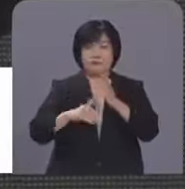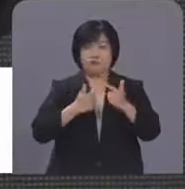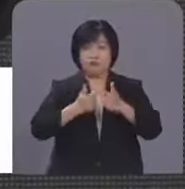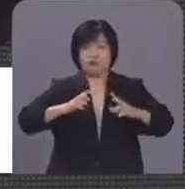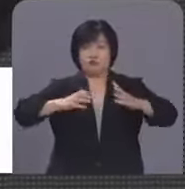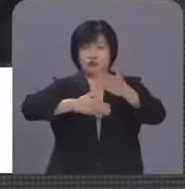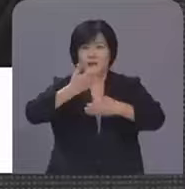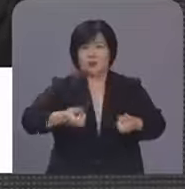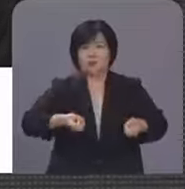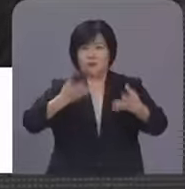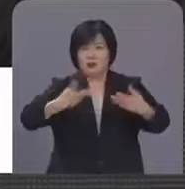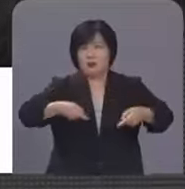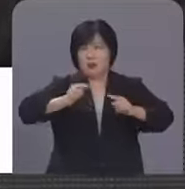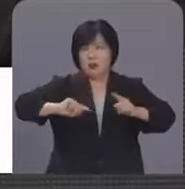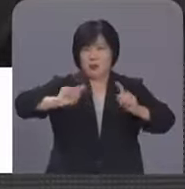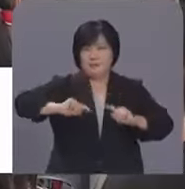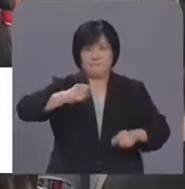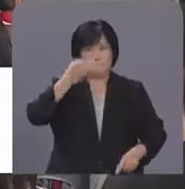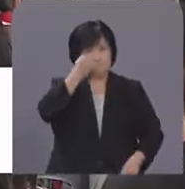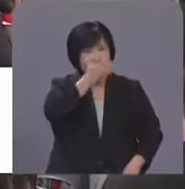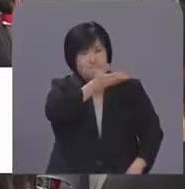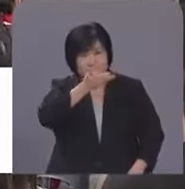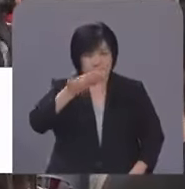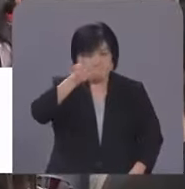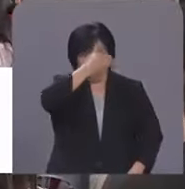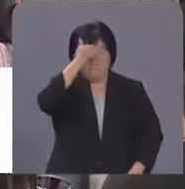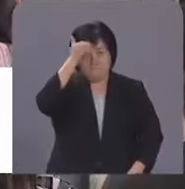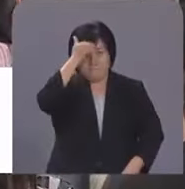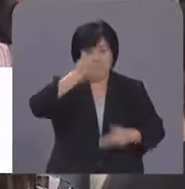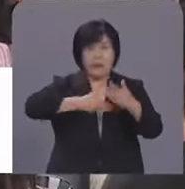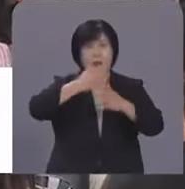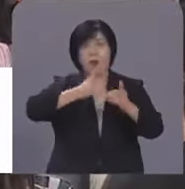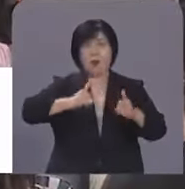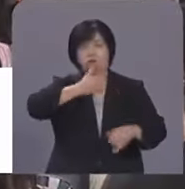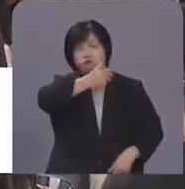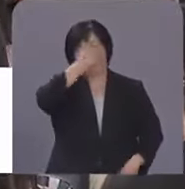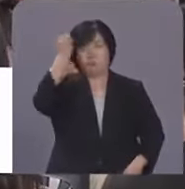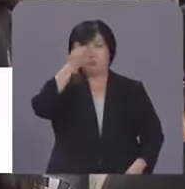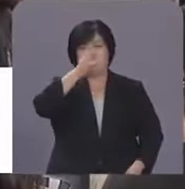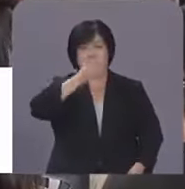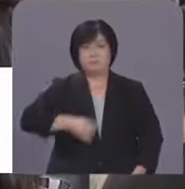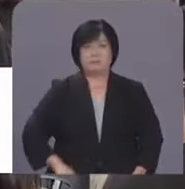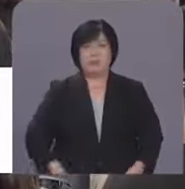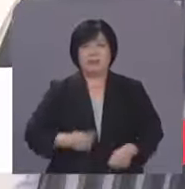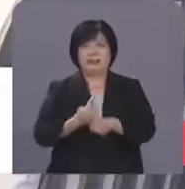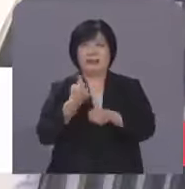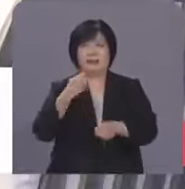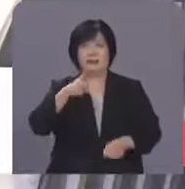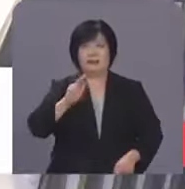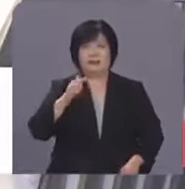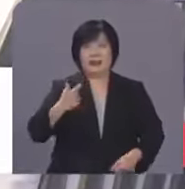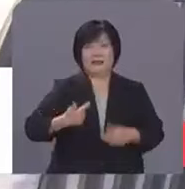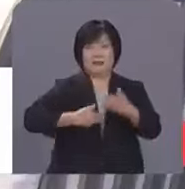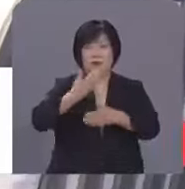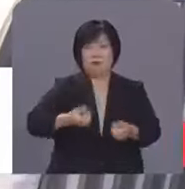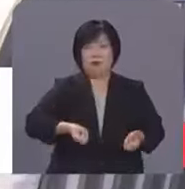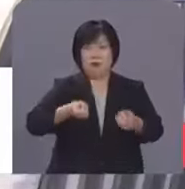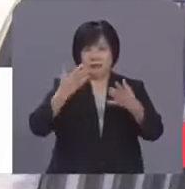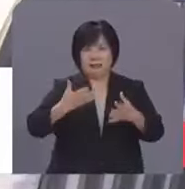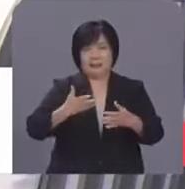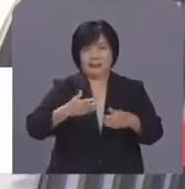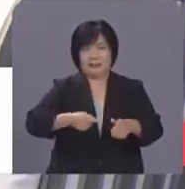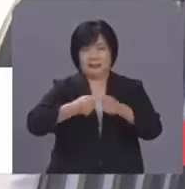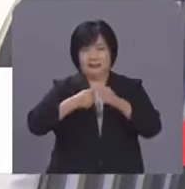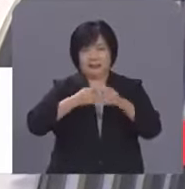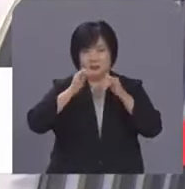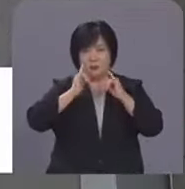부산국제영화제를 찾아 수많은 영화를 접하며 영화인의 꿈을 키워왔습니다. 지난해 칸 영화제 비평가주간 대상